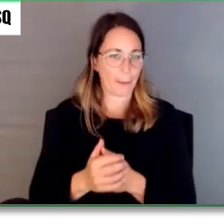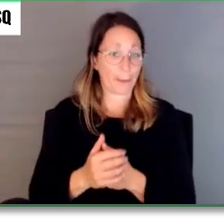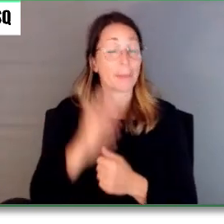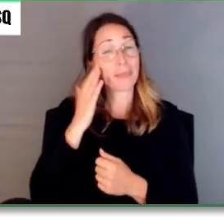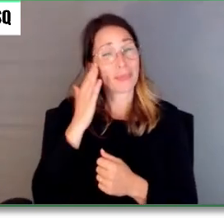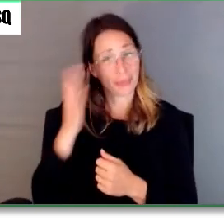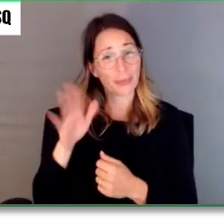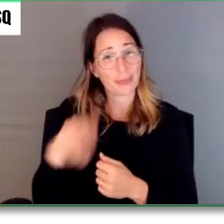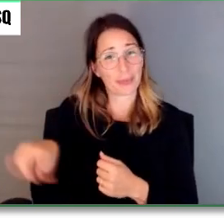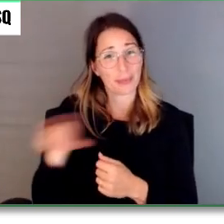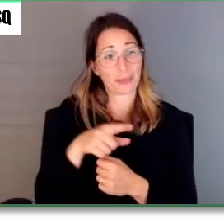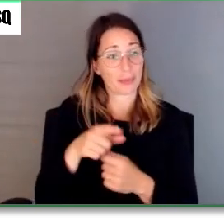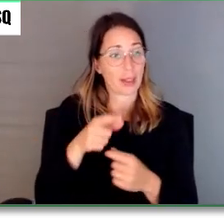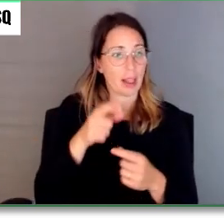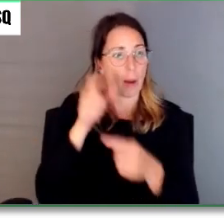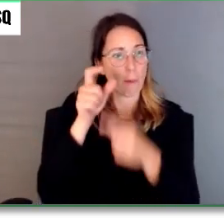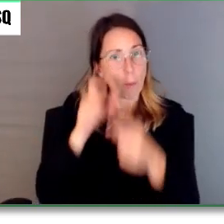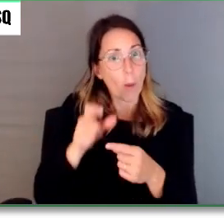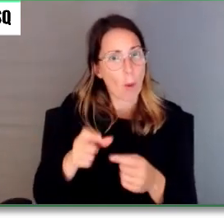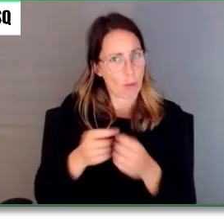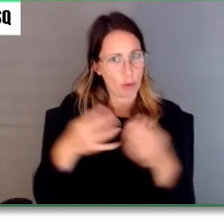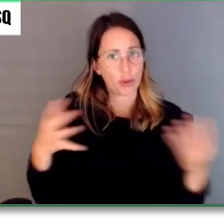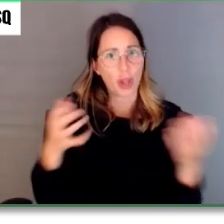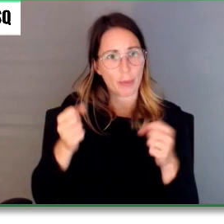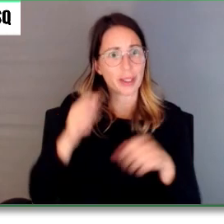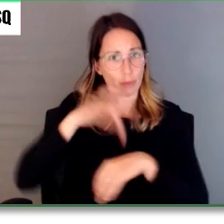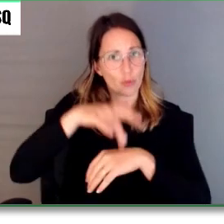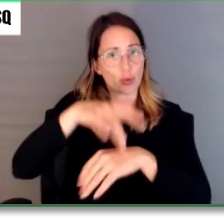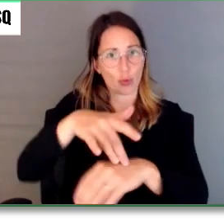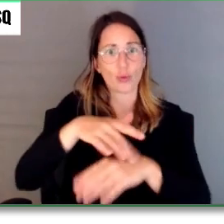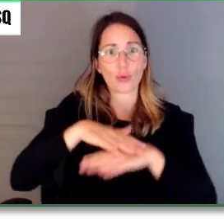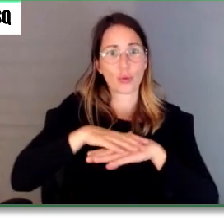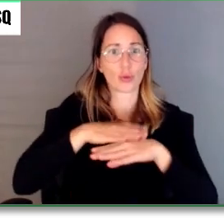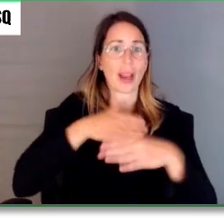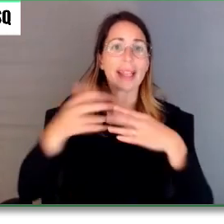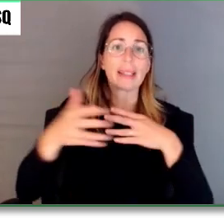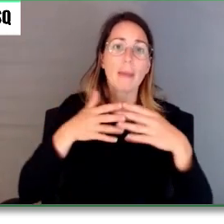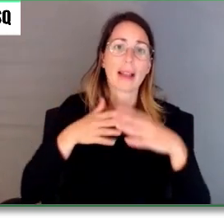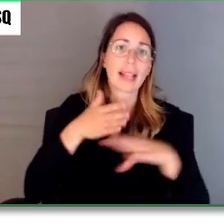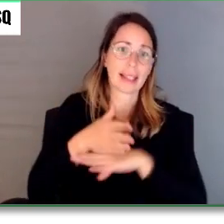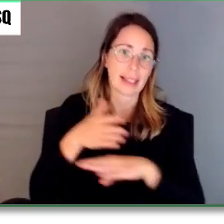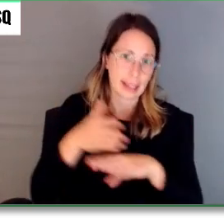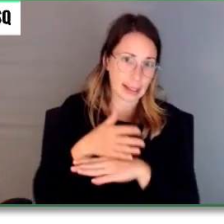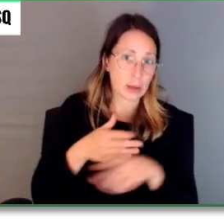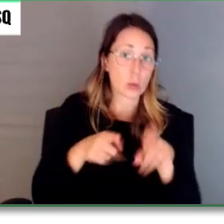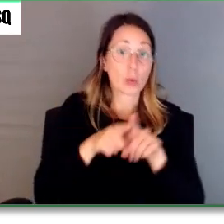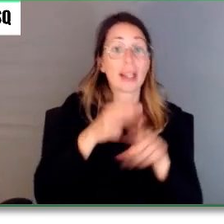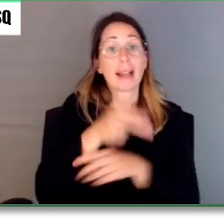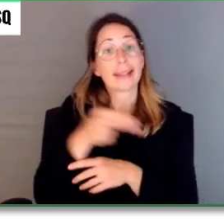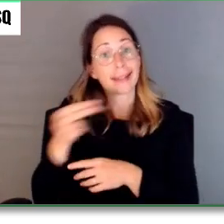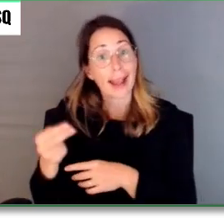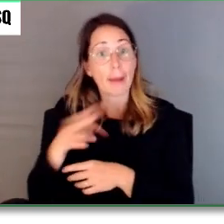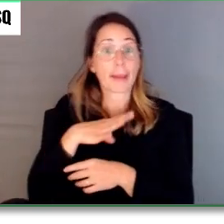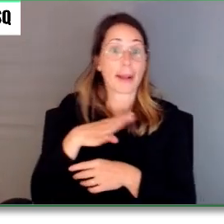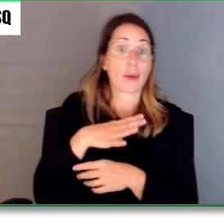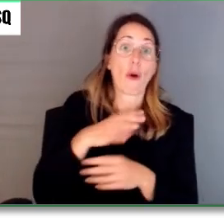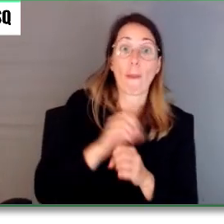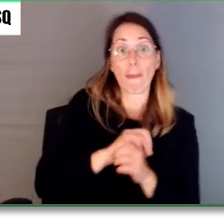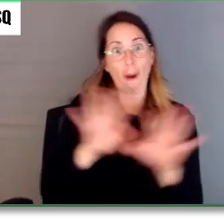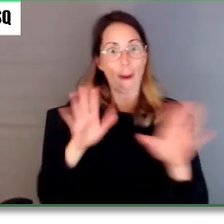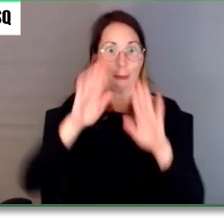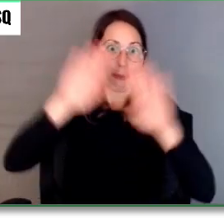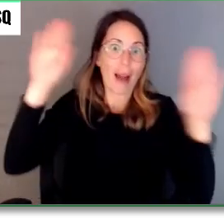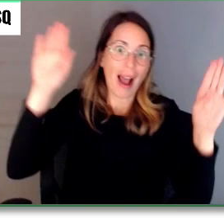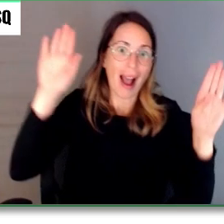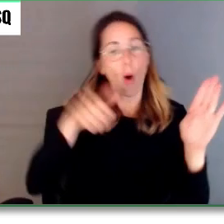dans l'espace d'accessibilité et de handicap. Il y en a qui sont à la mode des fois et parfois non, mais plutôt de nous concentrer sur les